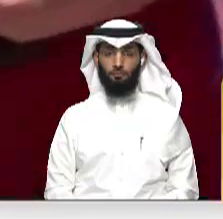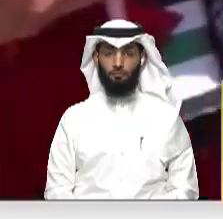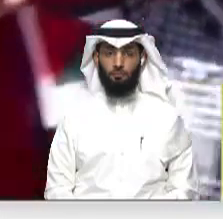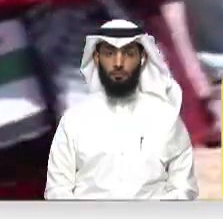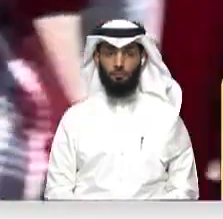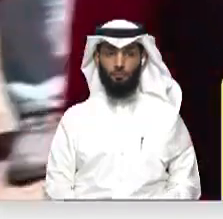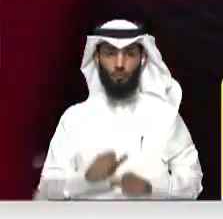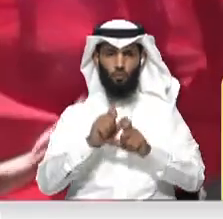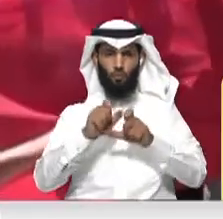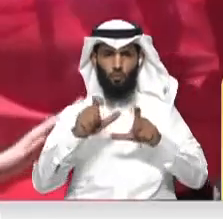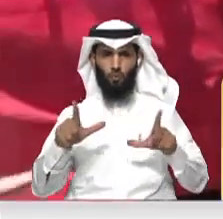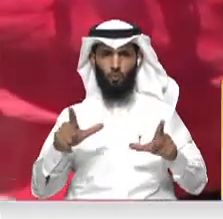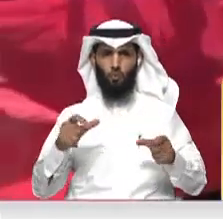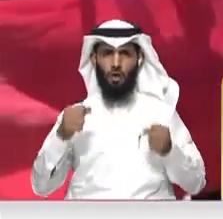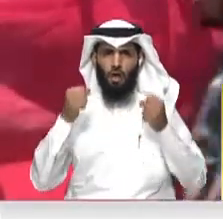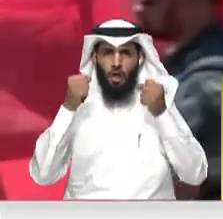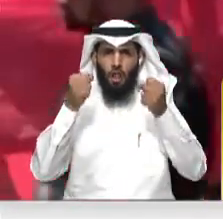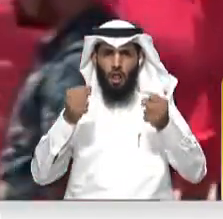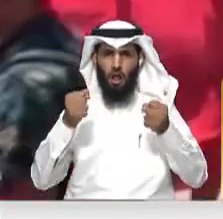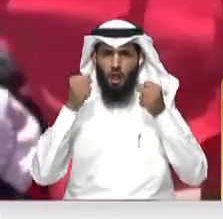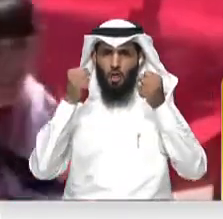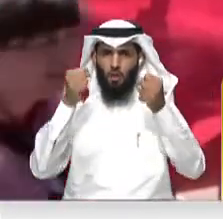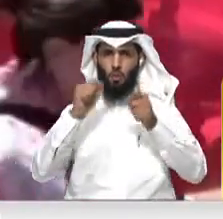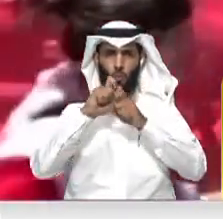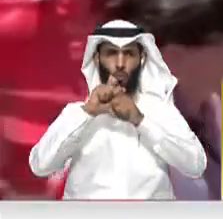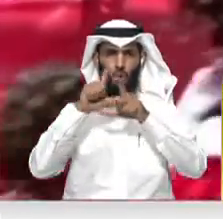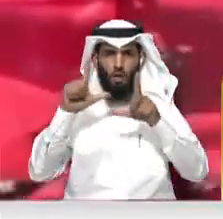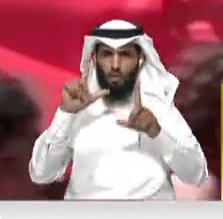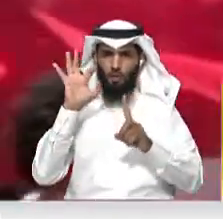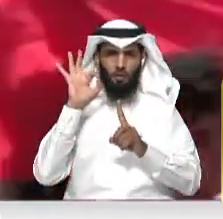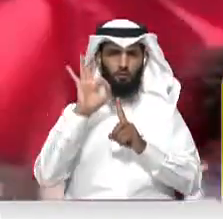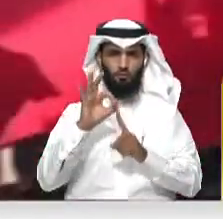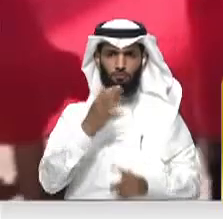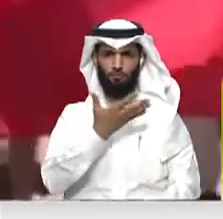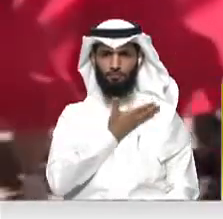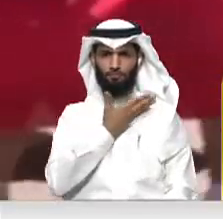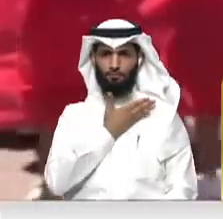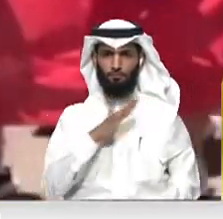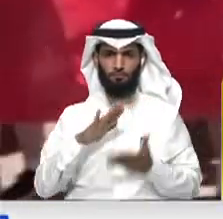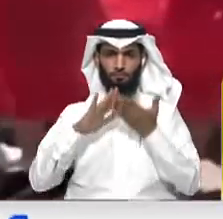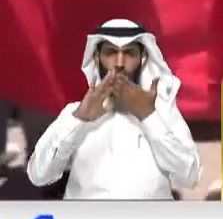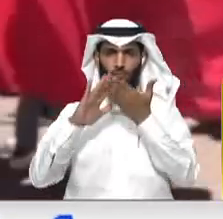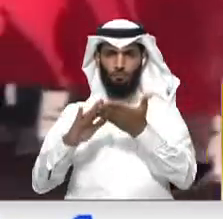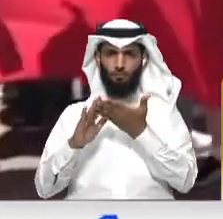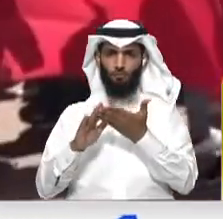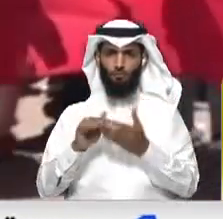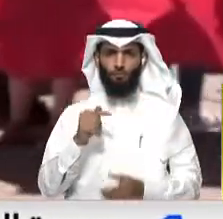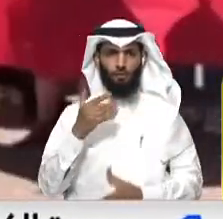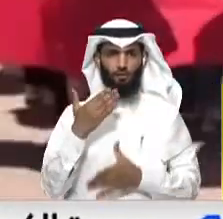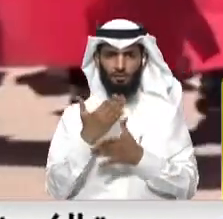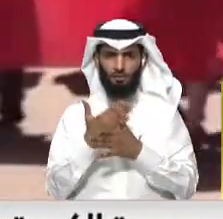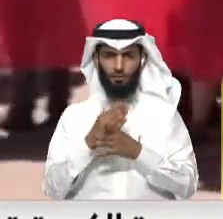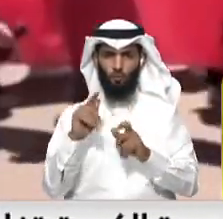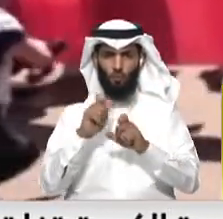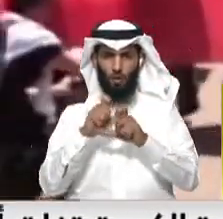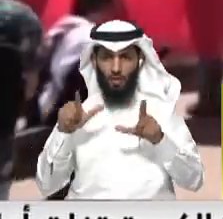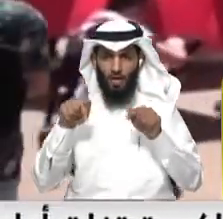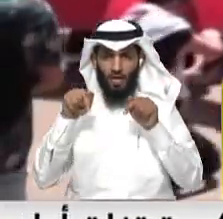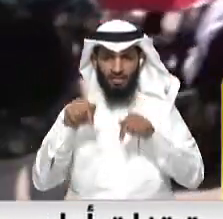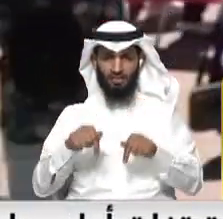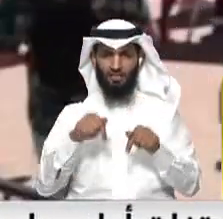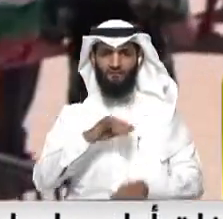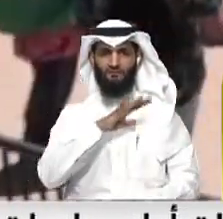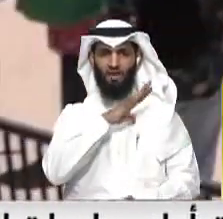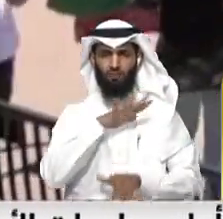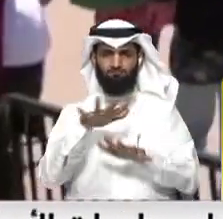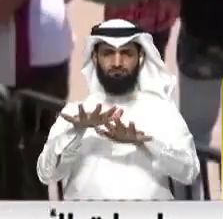شعوب العالم ما زالت تنتفض نصرة لغزة، يدفعها الغضب تجاه استمرار الإبادة الجماعية التي